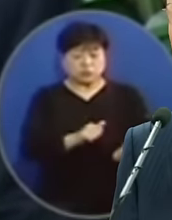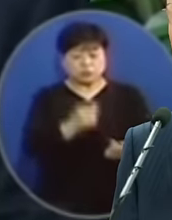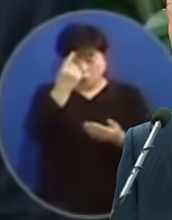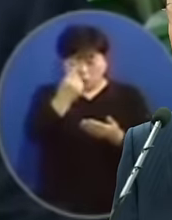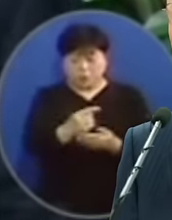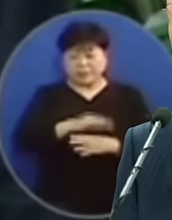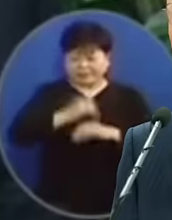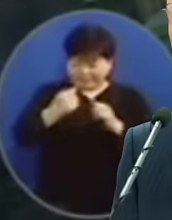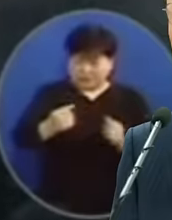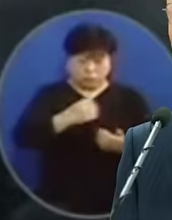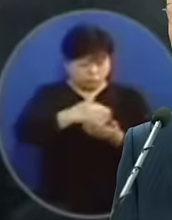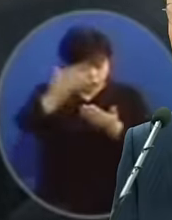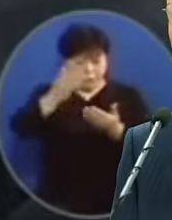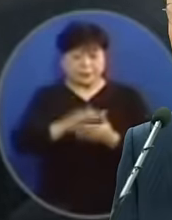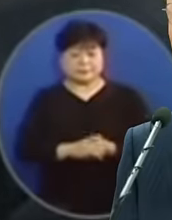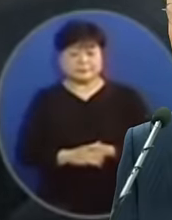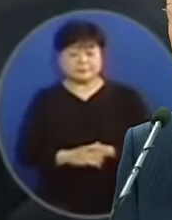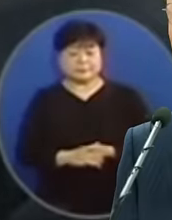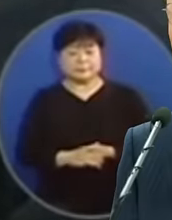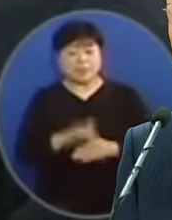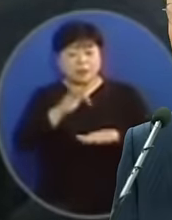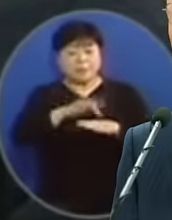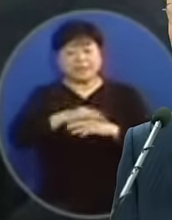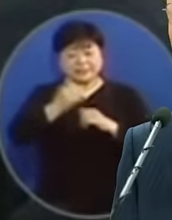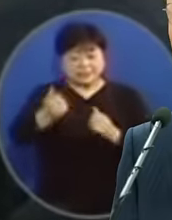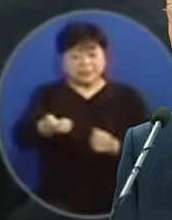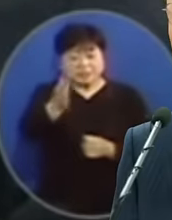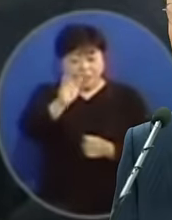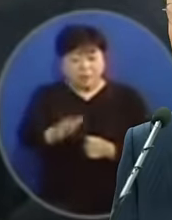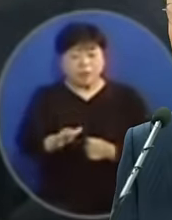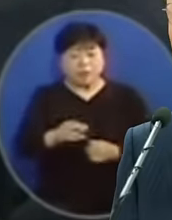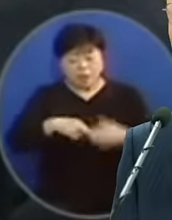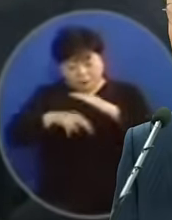세례까지 대적해야 되는 것입니다. 마귀를 대적하라 그러면 너가